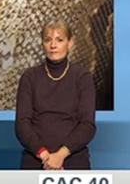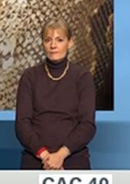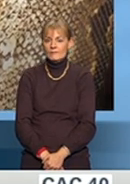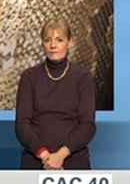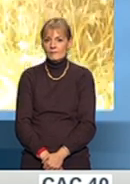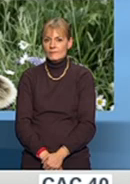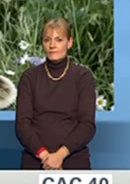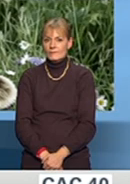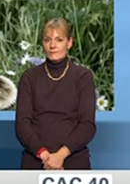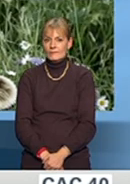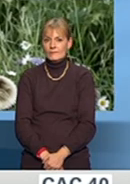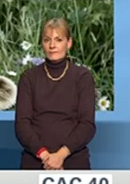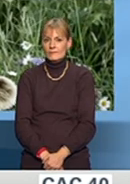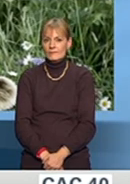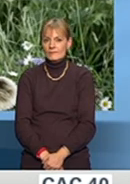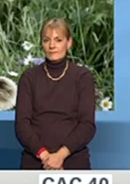Rendez-vous sur le canal 24 de la TNT.